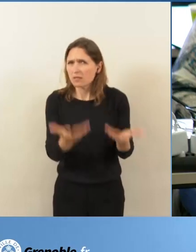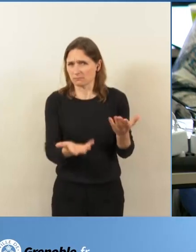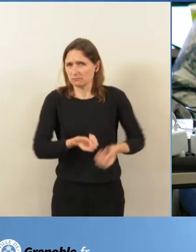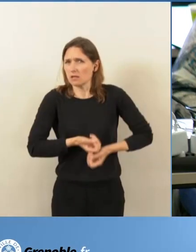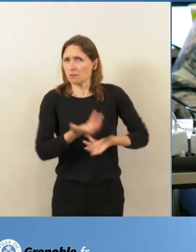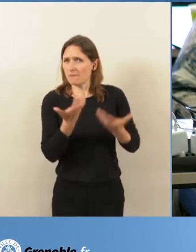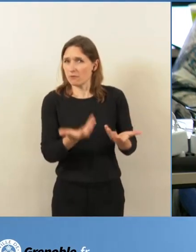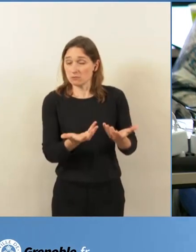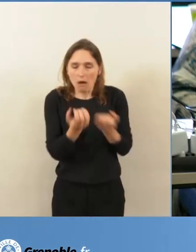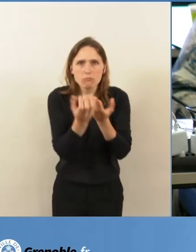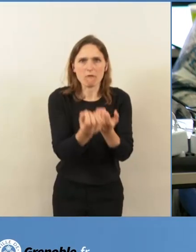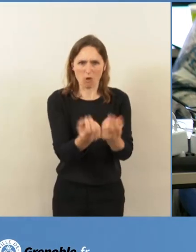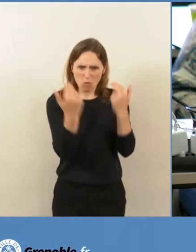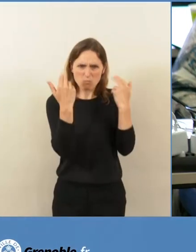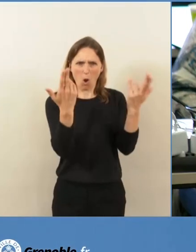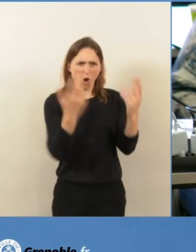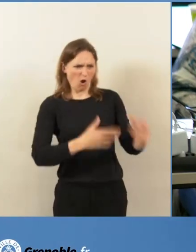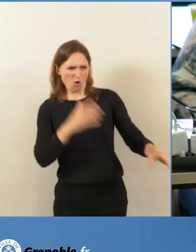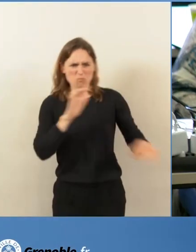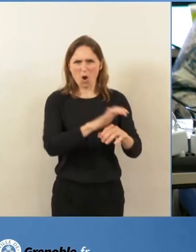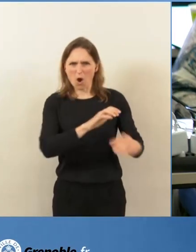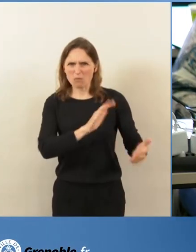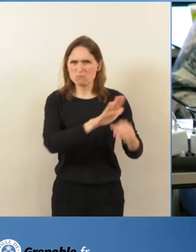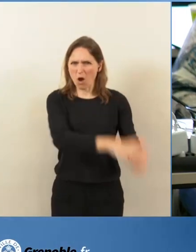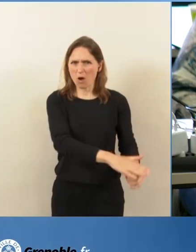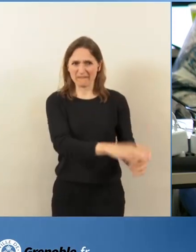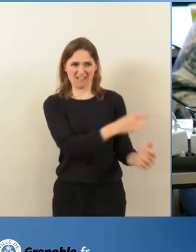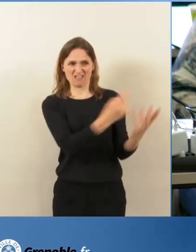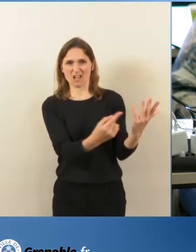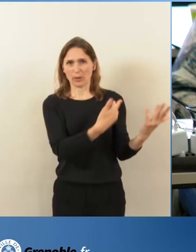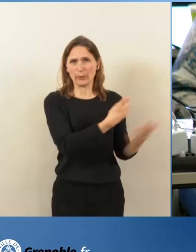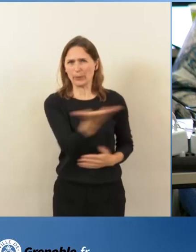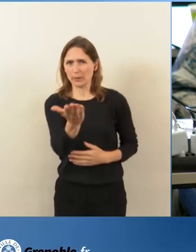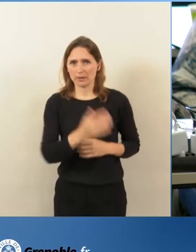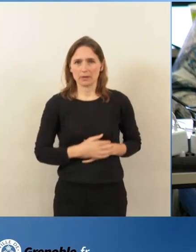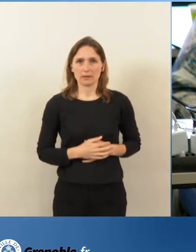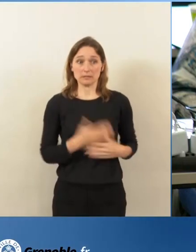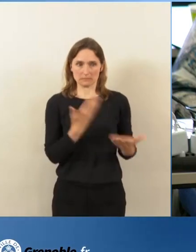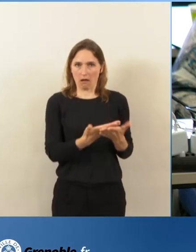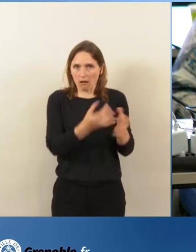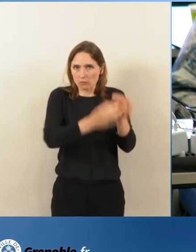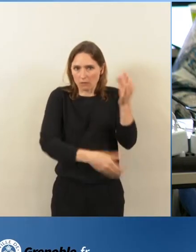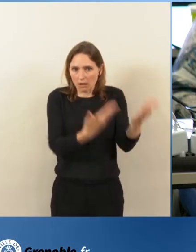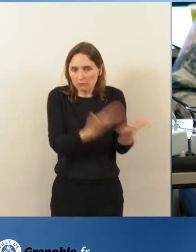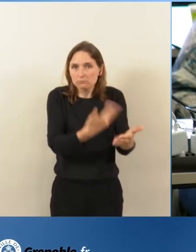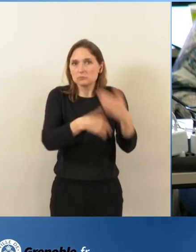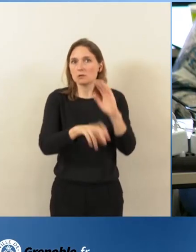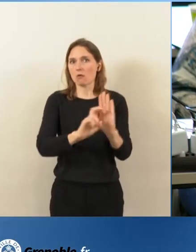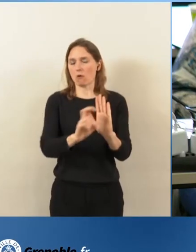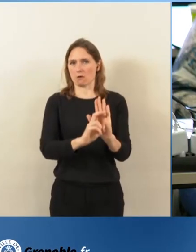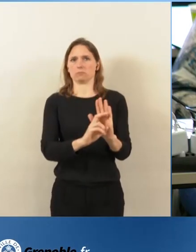les foudres vont foudres sont tombés sur leur set têtes voilà la réalité de ce qui se passe à Grenoble et et